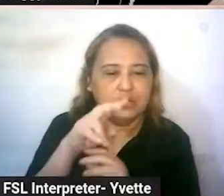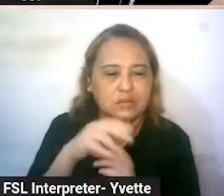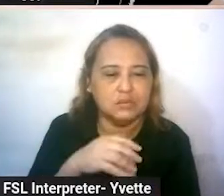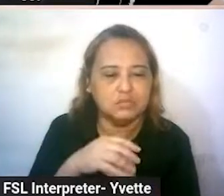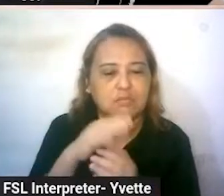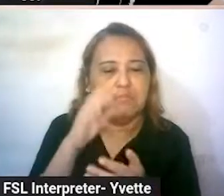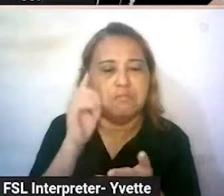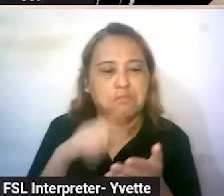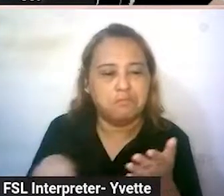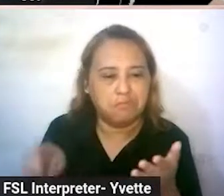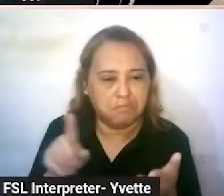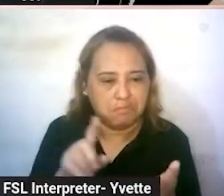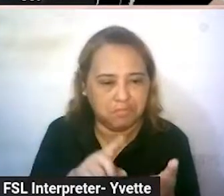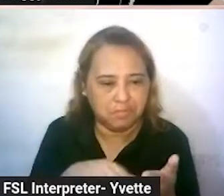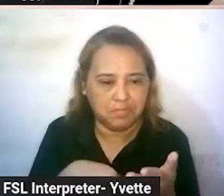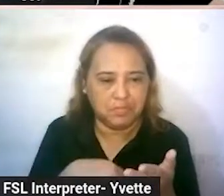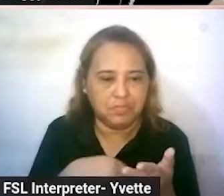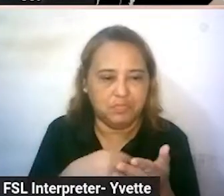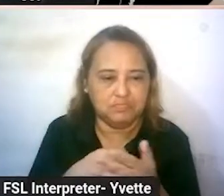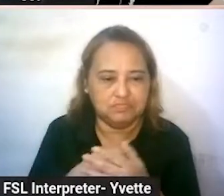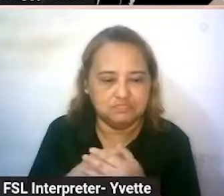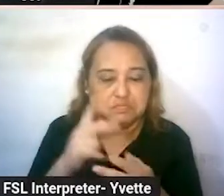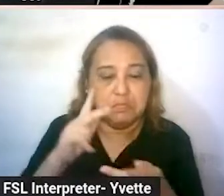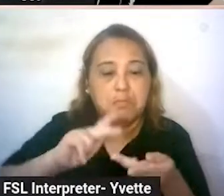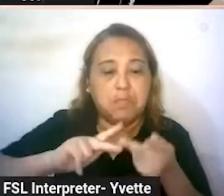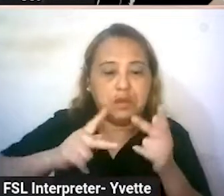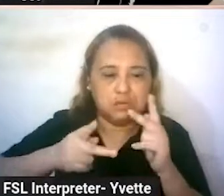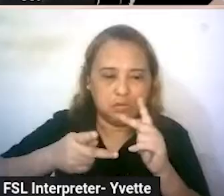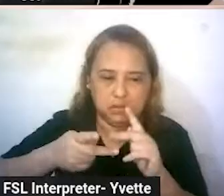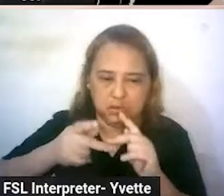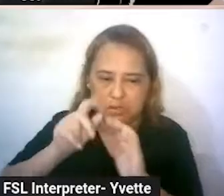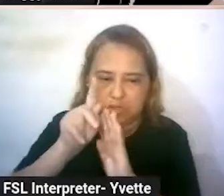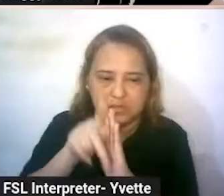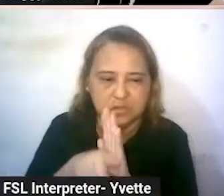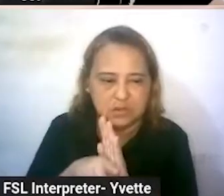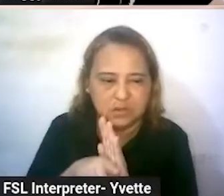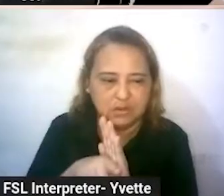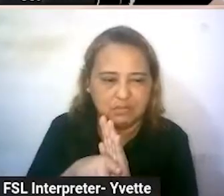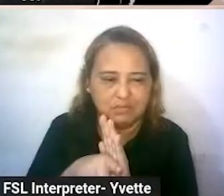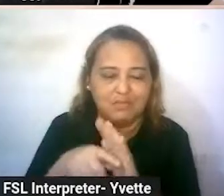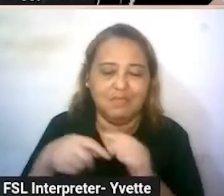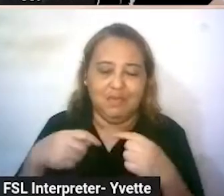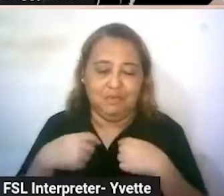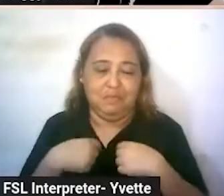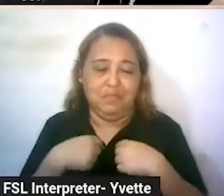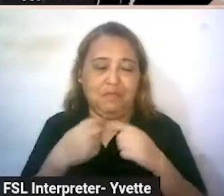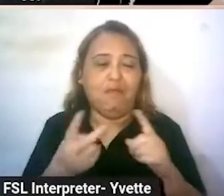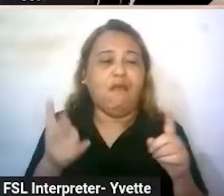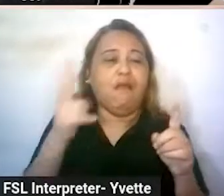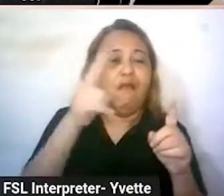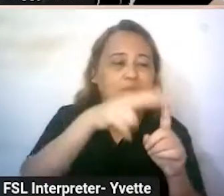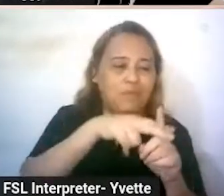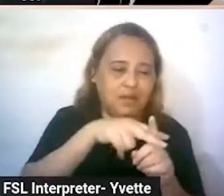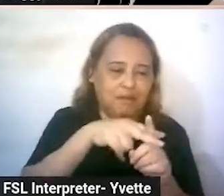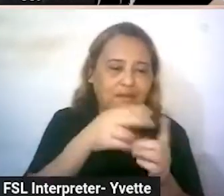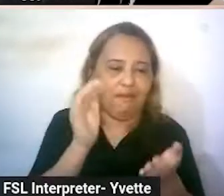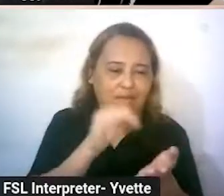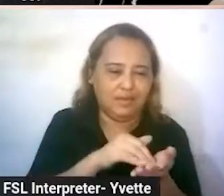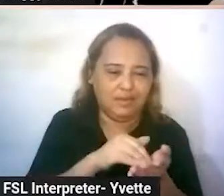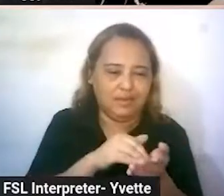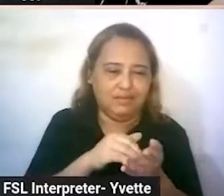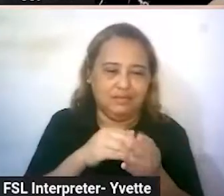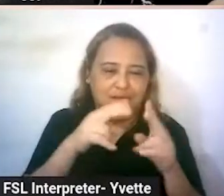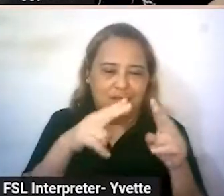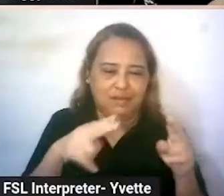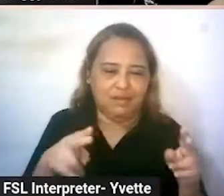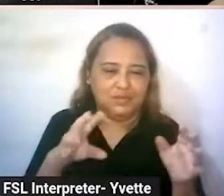canceled the partnership. So, ang nangyari naman sa akin, I applied directly to tahanang walang hagdanan. And then, doon na